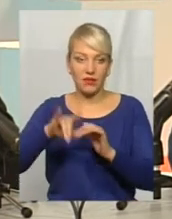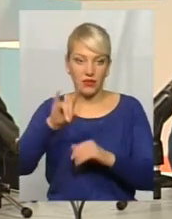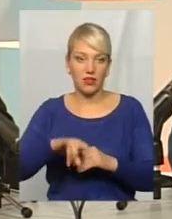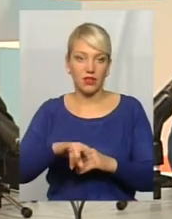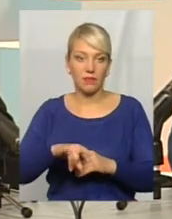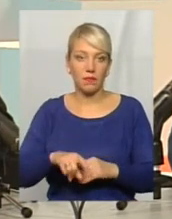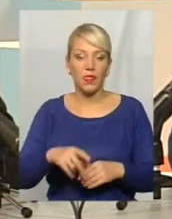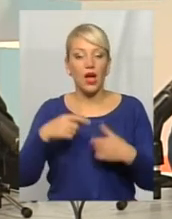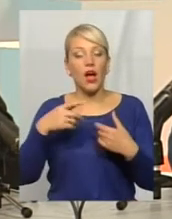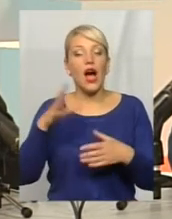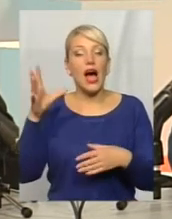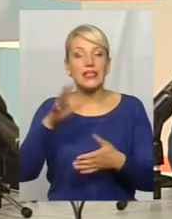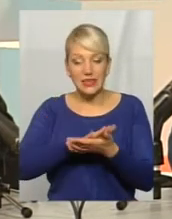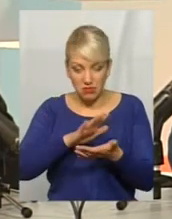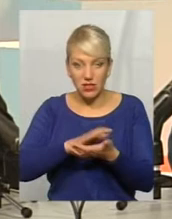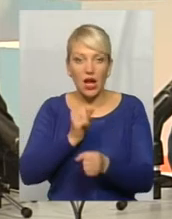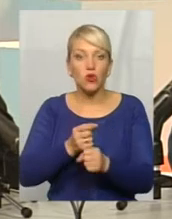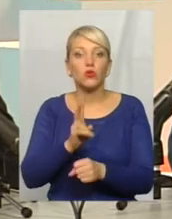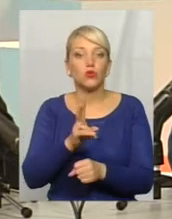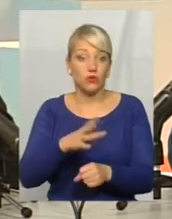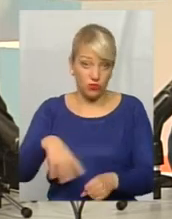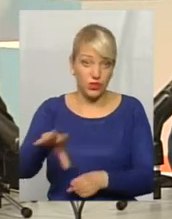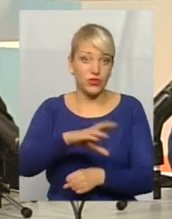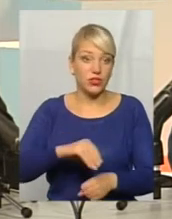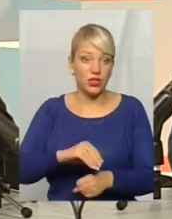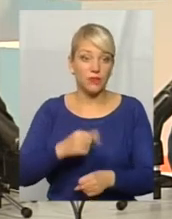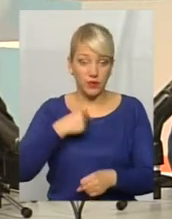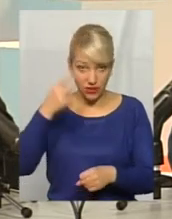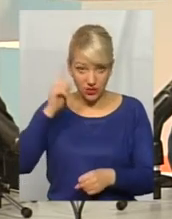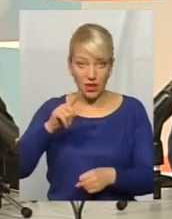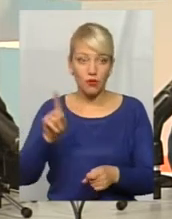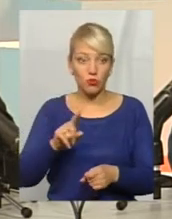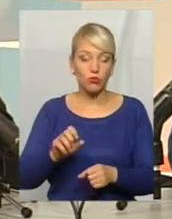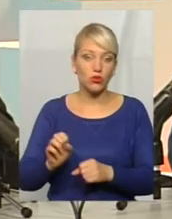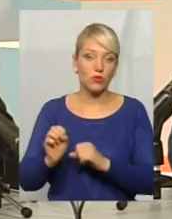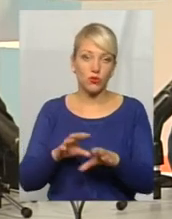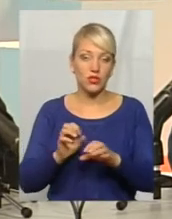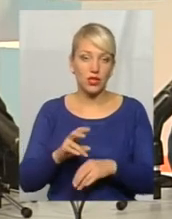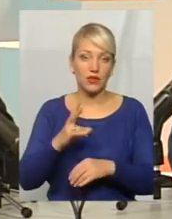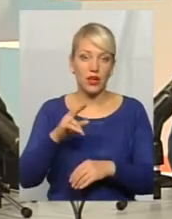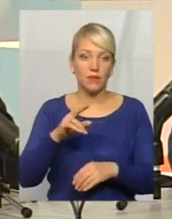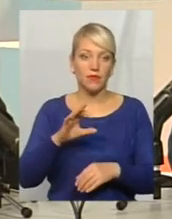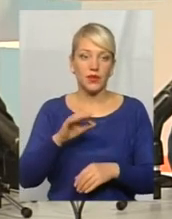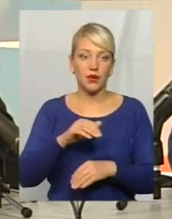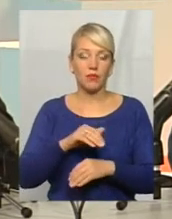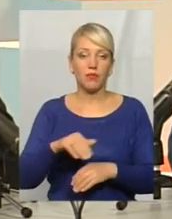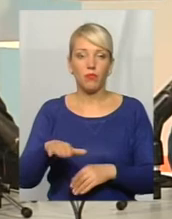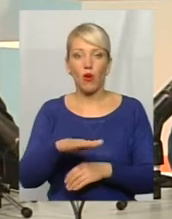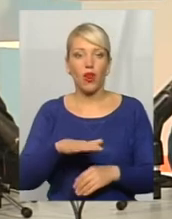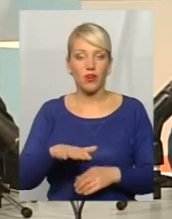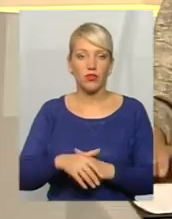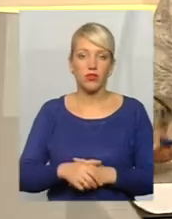продукують сміття всі. Всі мешканці. Я за, якби всі мешканці носили його на полігон на вулицю Західного Крижа. Пане Василю,